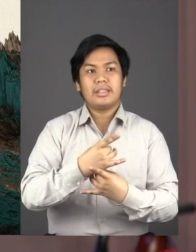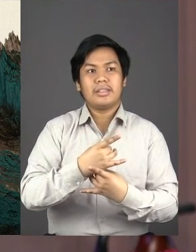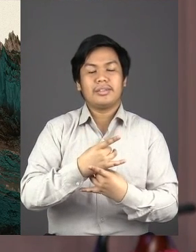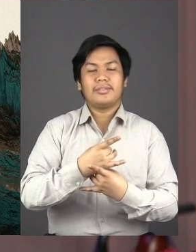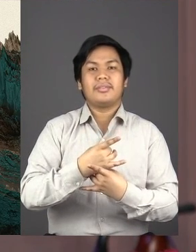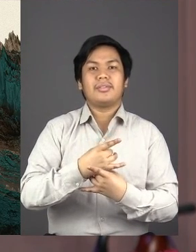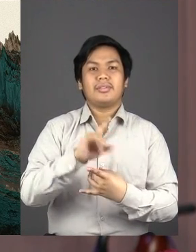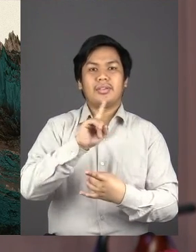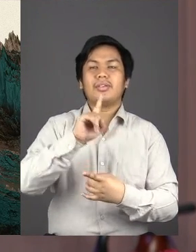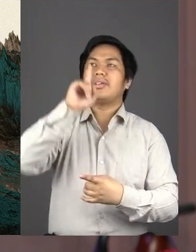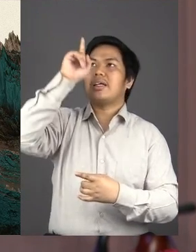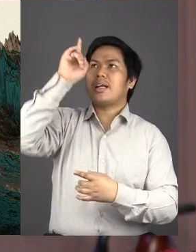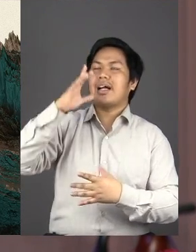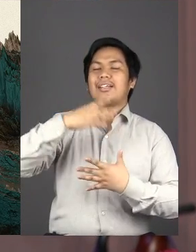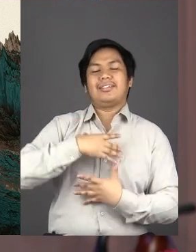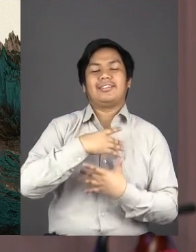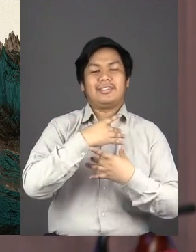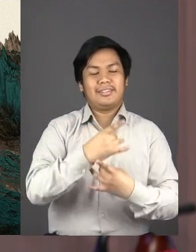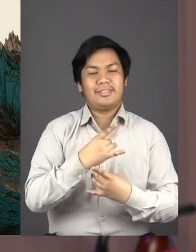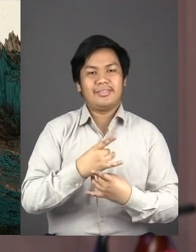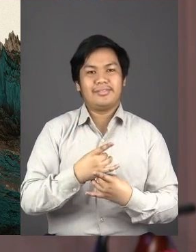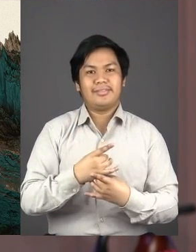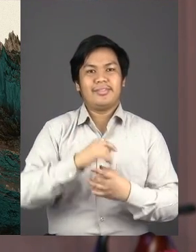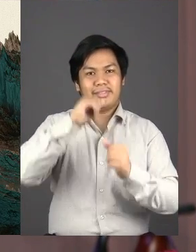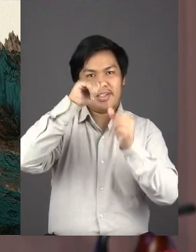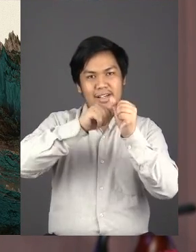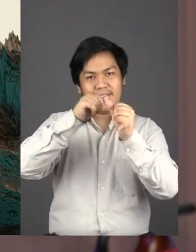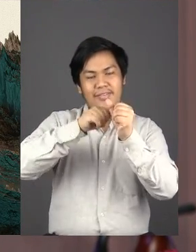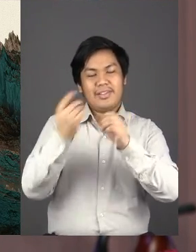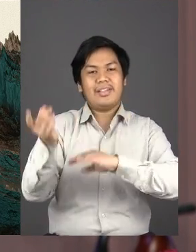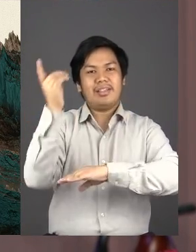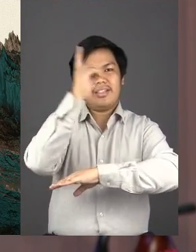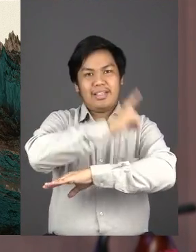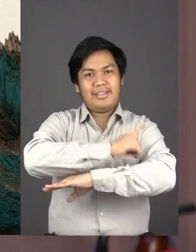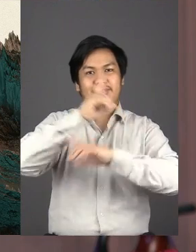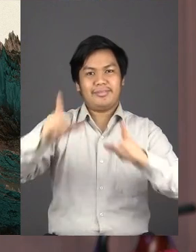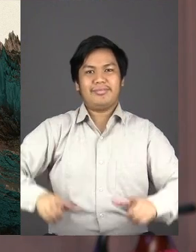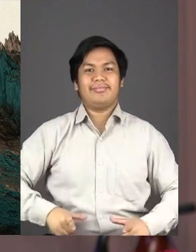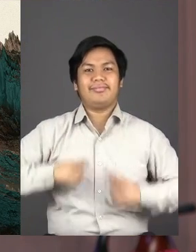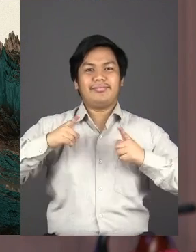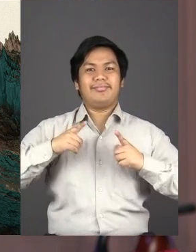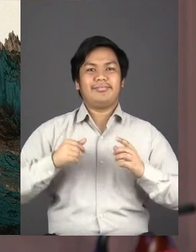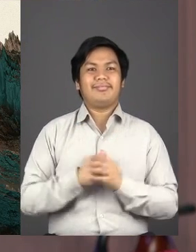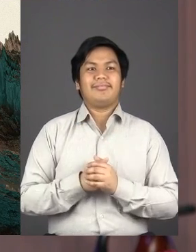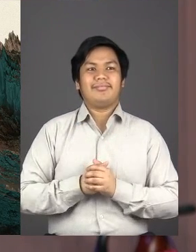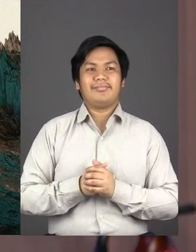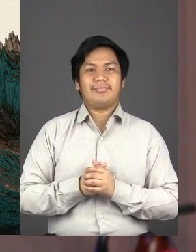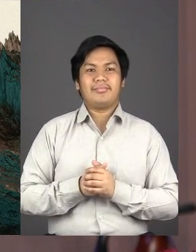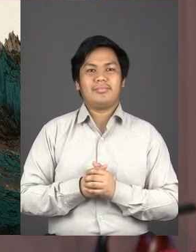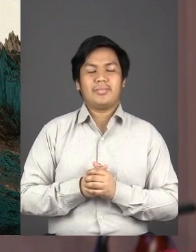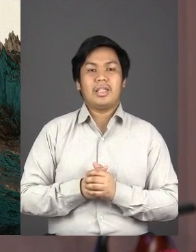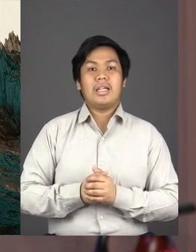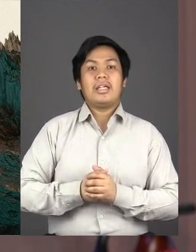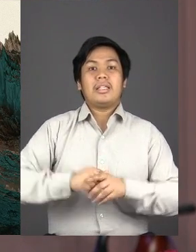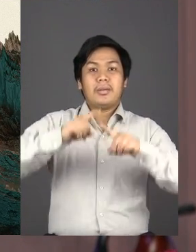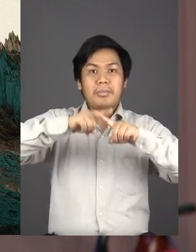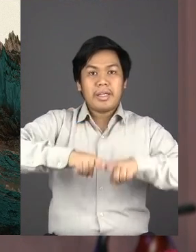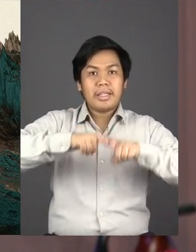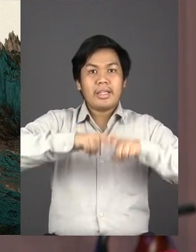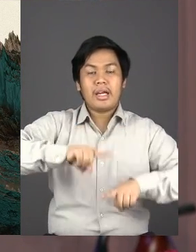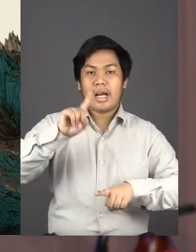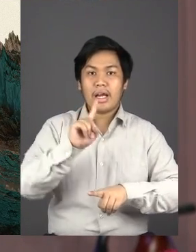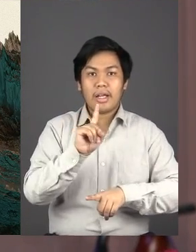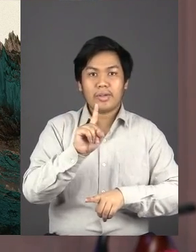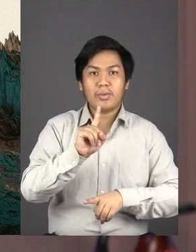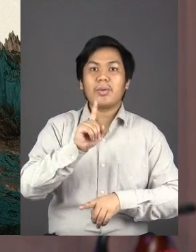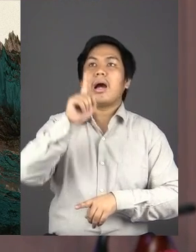kaluguran sa ating pang-araw-araw na pamumuhay, na laging nakaayon sa